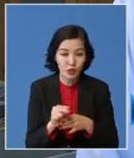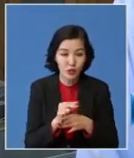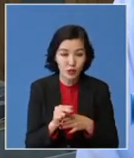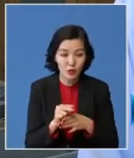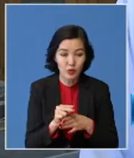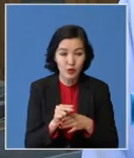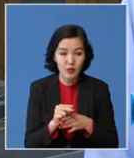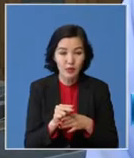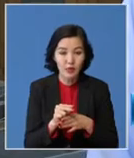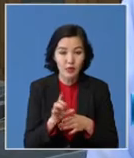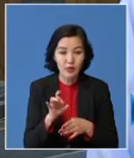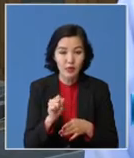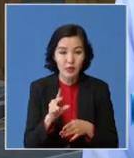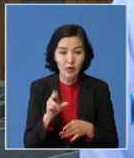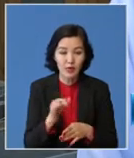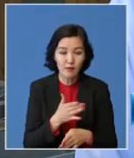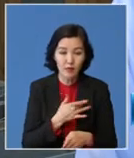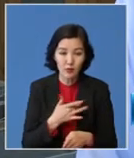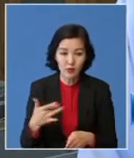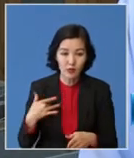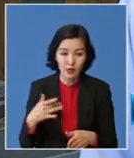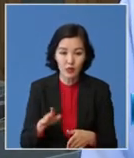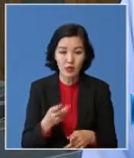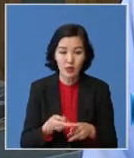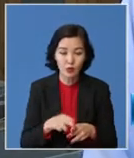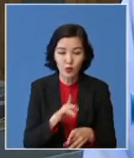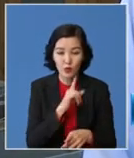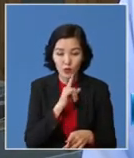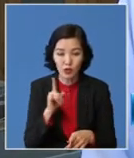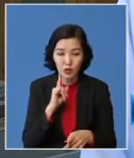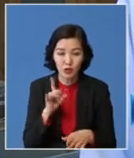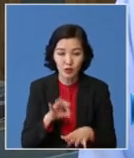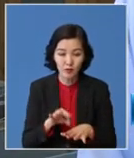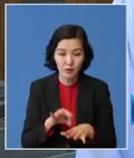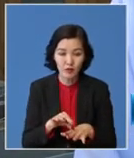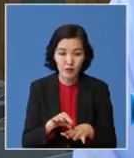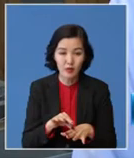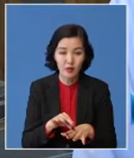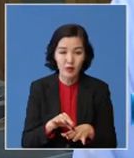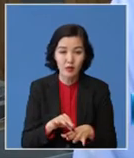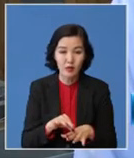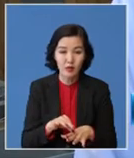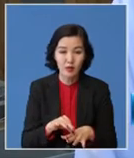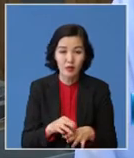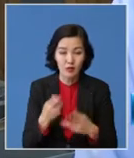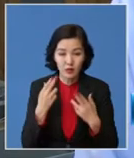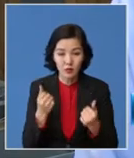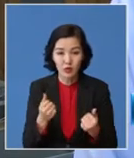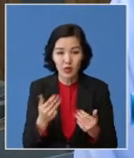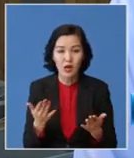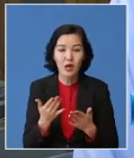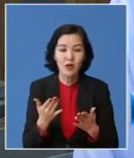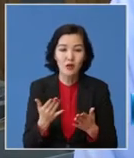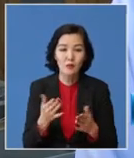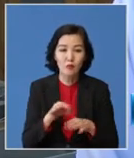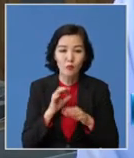рака молочной железы у женщин. А также узнали, как проводится